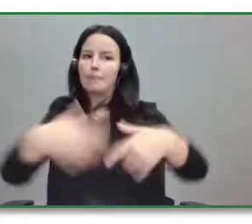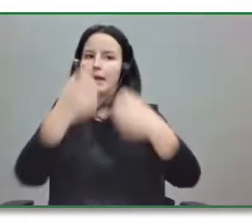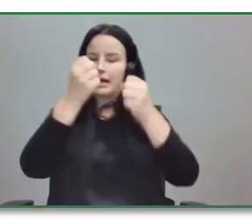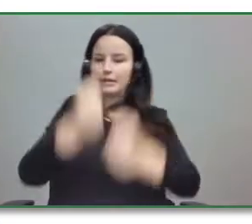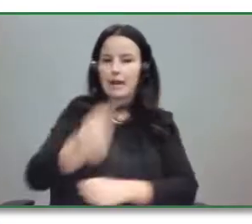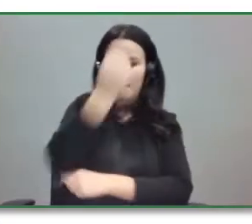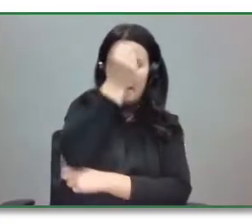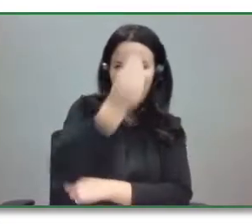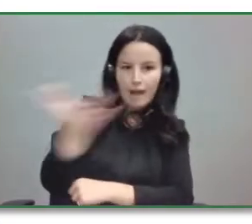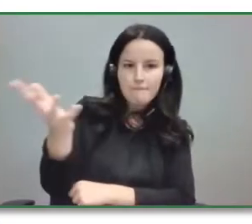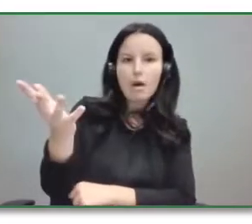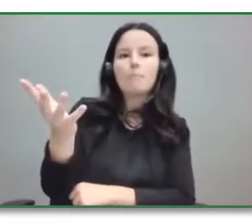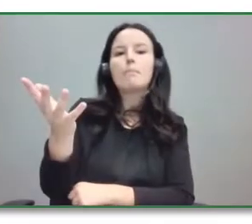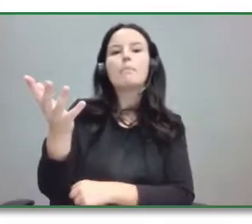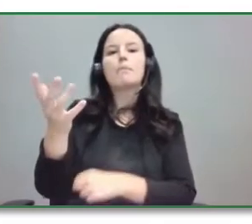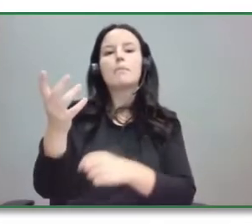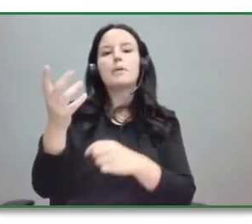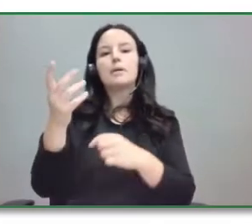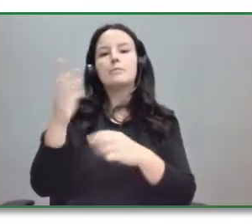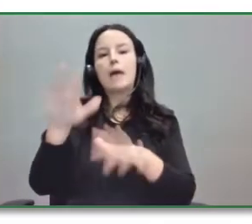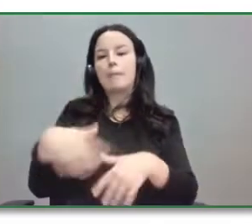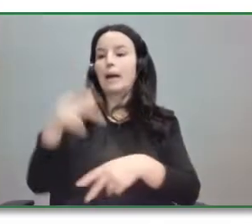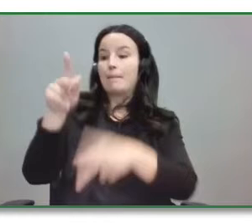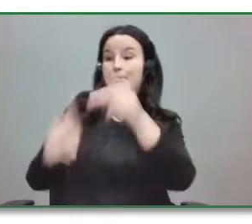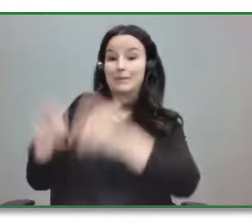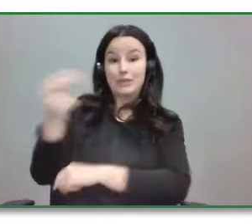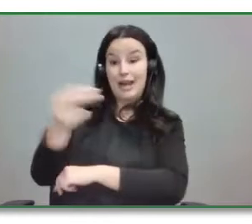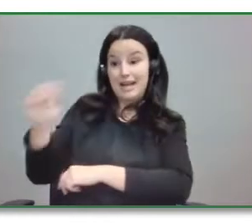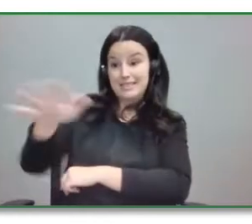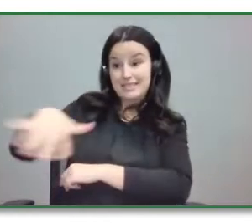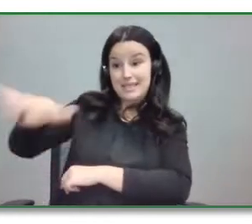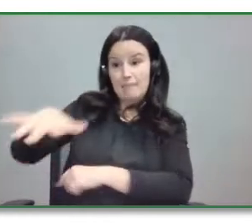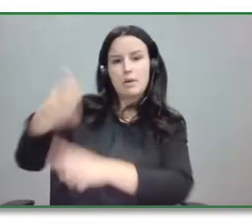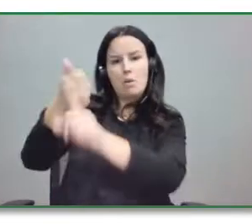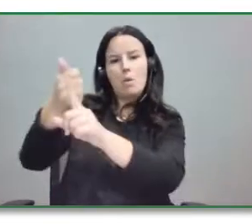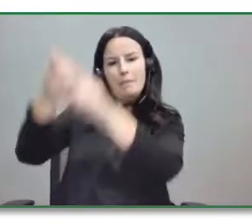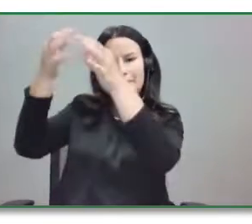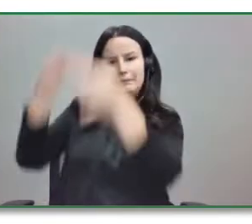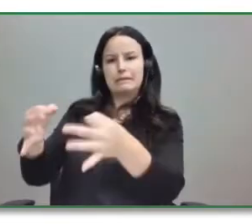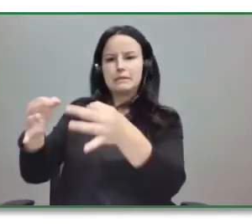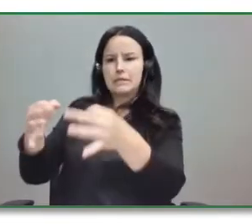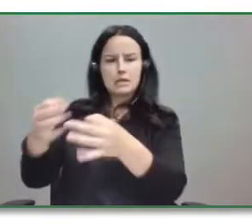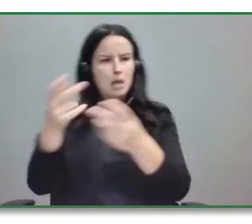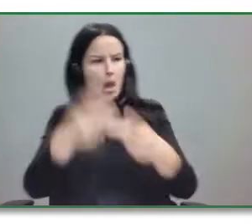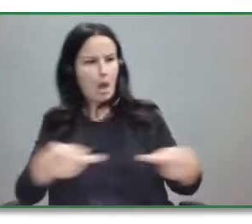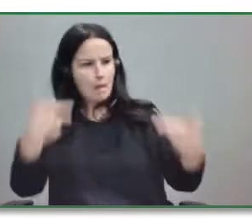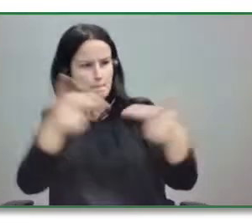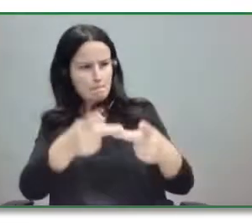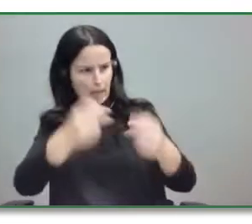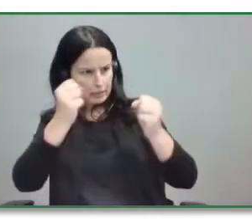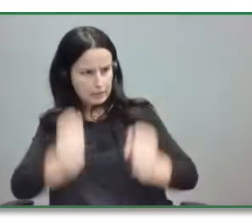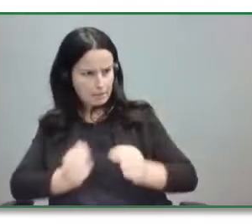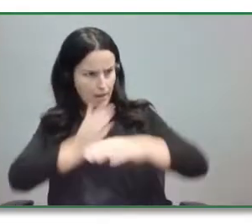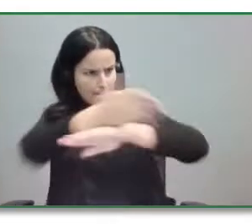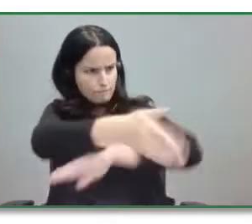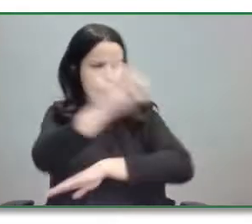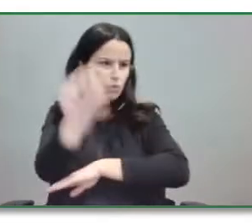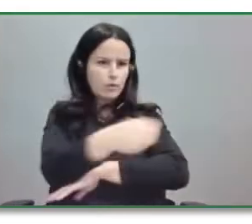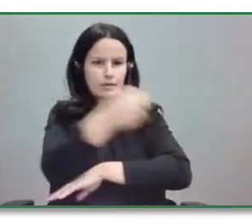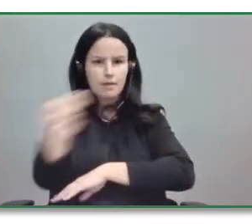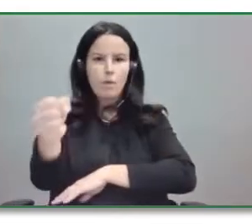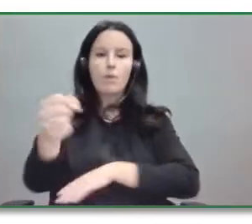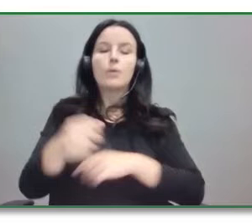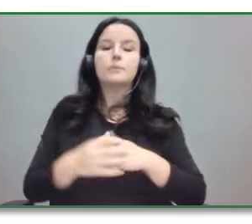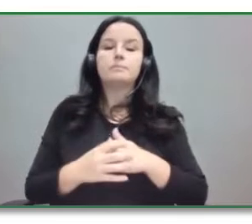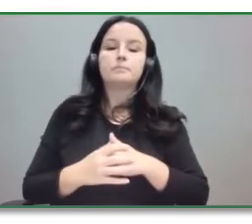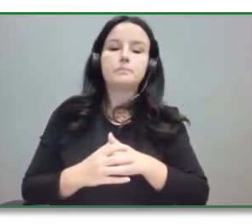par la suite, les personnes handicapées, afin qu'elles puissent elles-mêmes déterminer si un parc répond à leurs besoins d'accès et